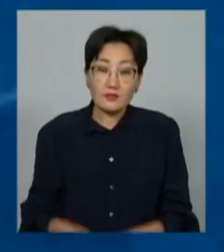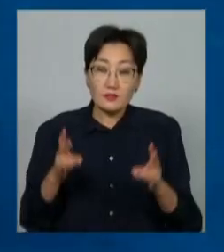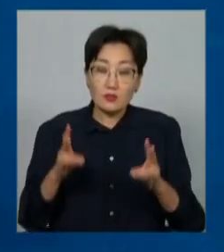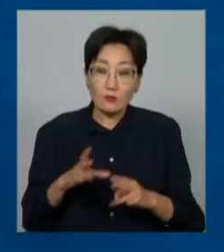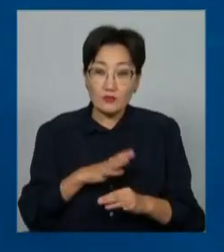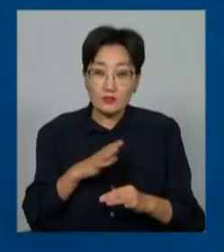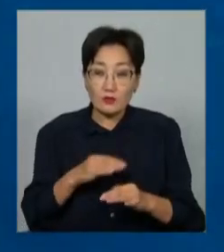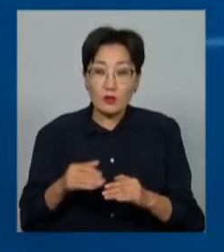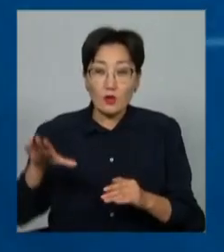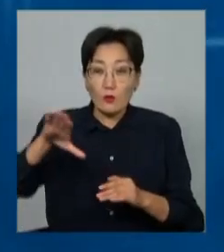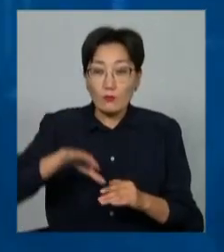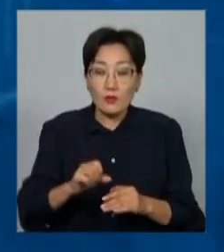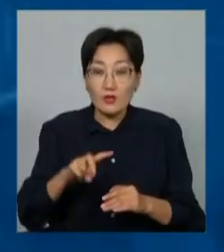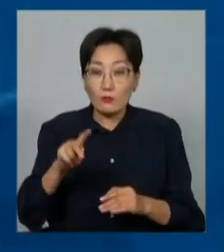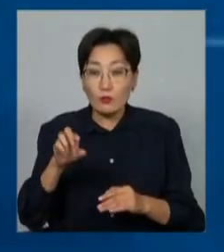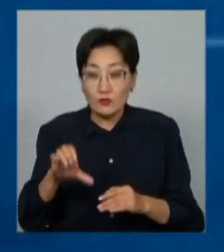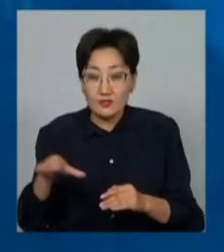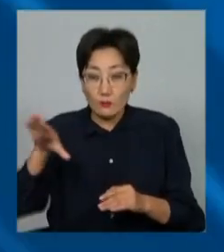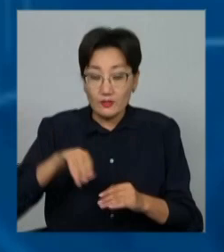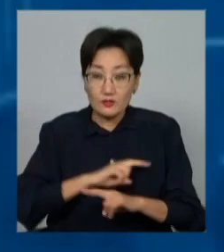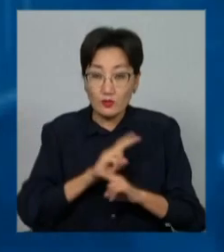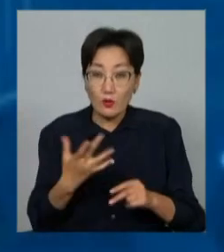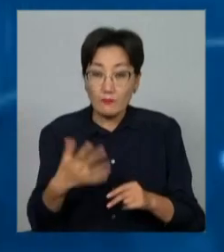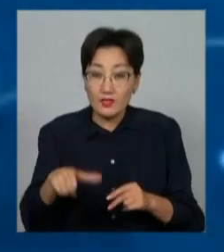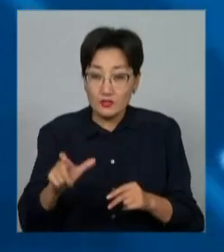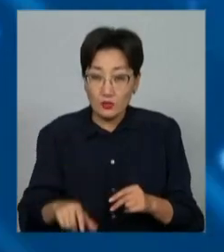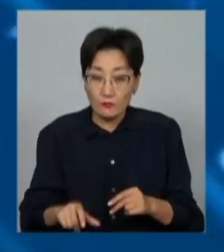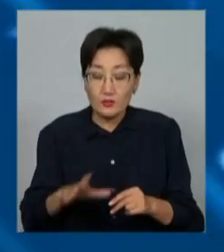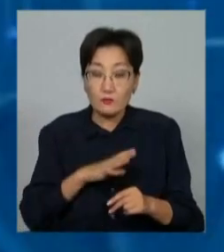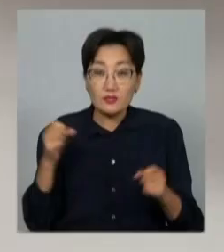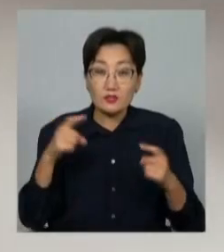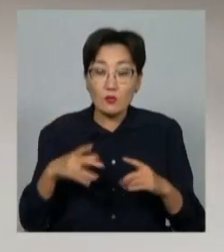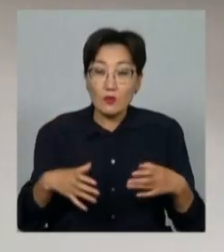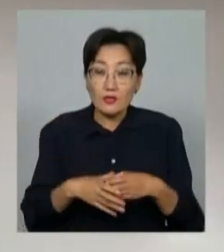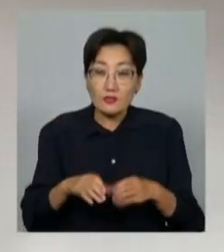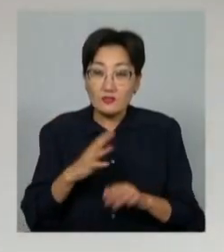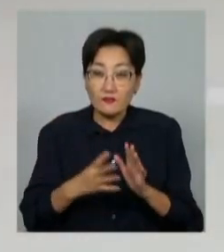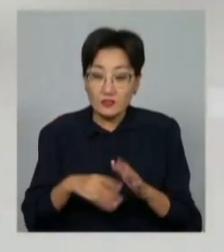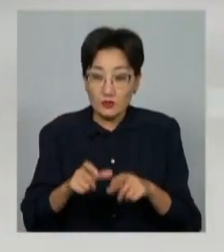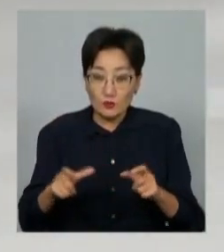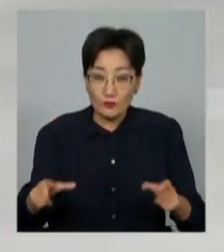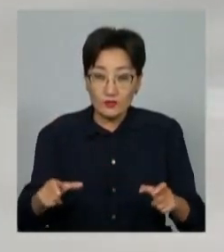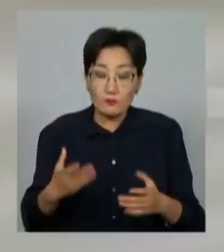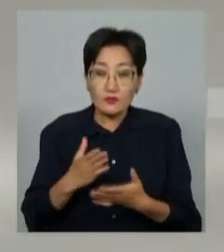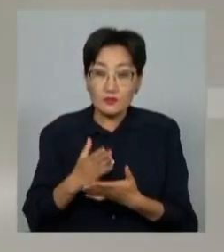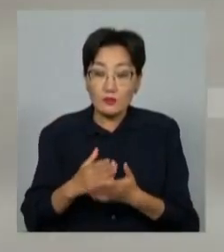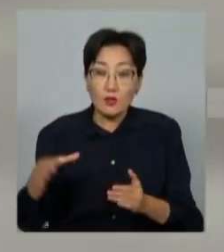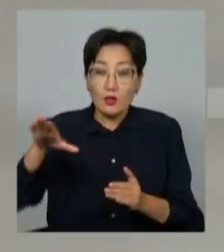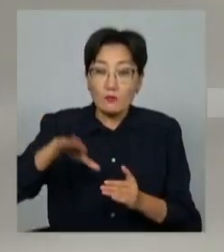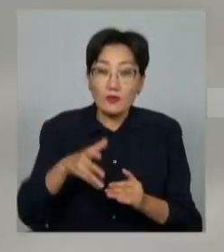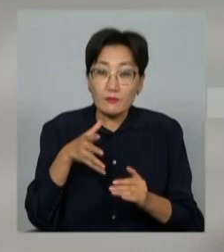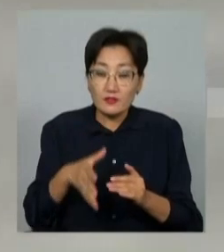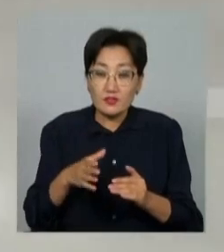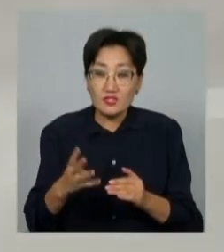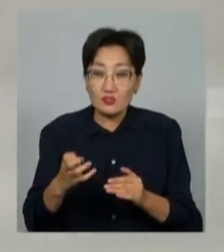Трагедия произошла на вершине Эльбруса. В горах погибли 5 альпинистов. Как стало известно, группа из 19 человек находилась на высоте